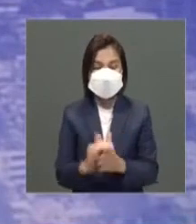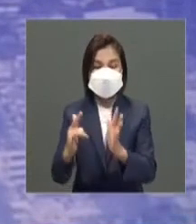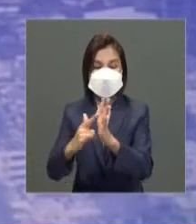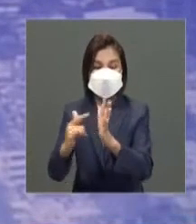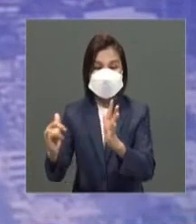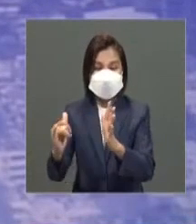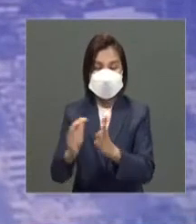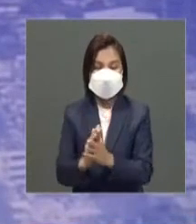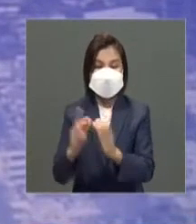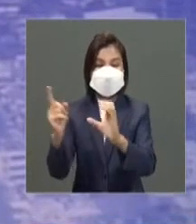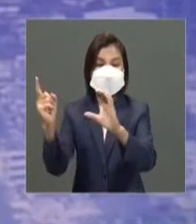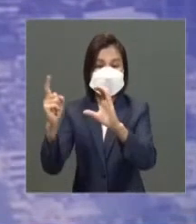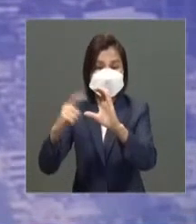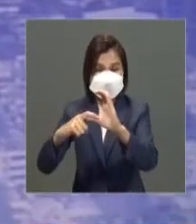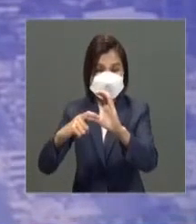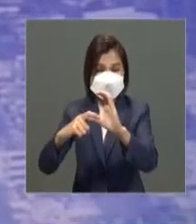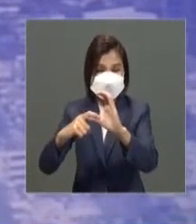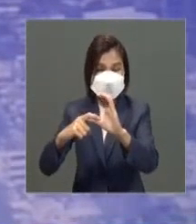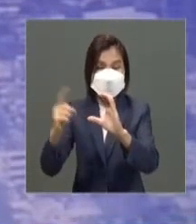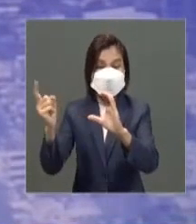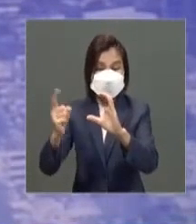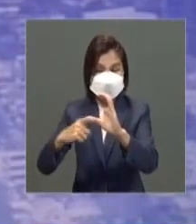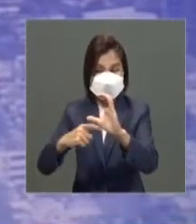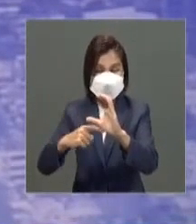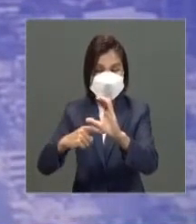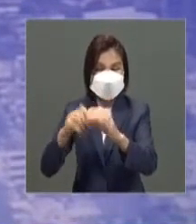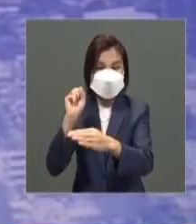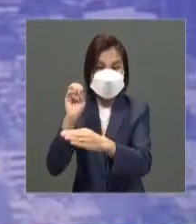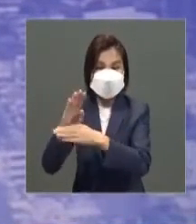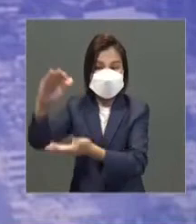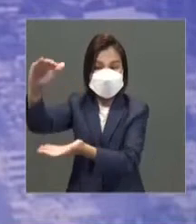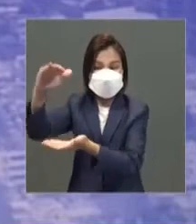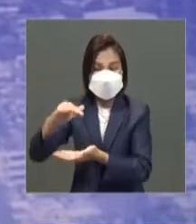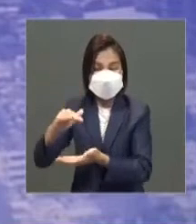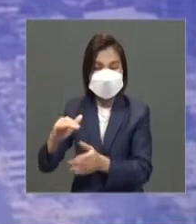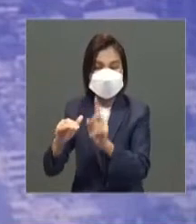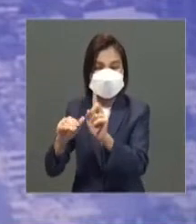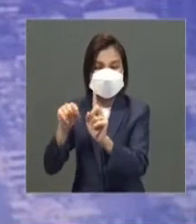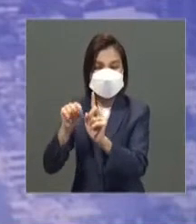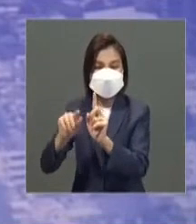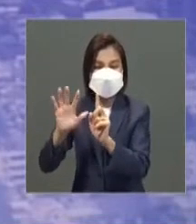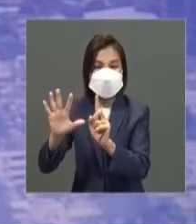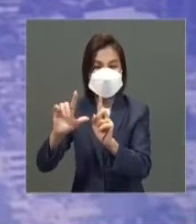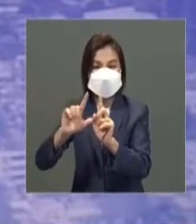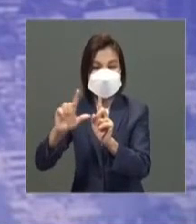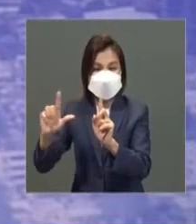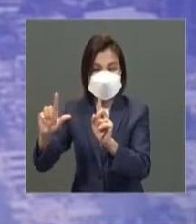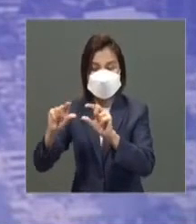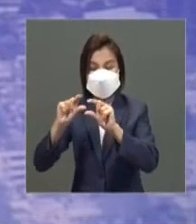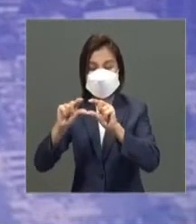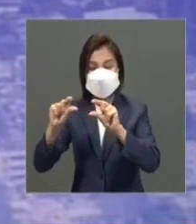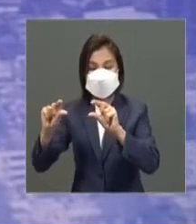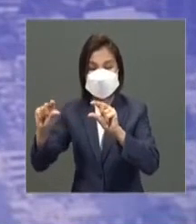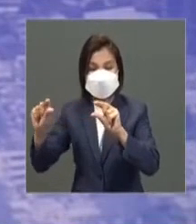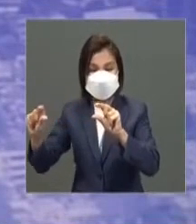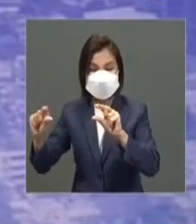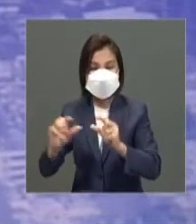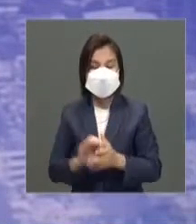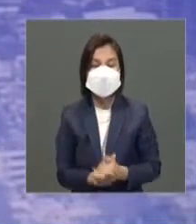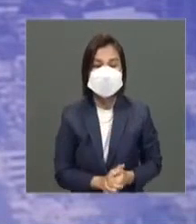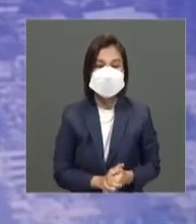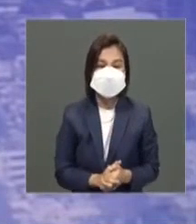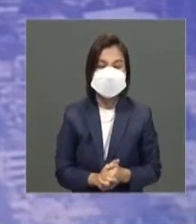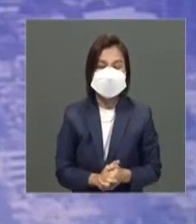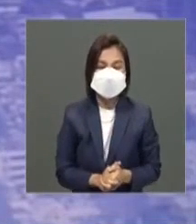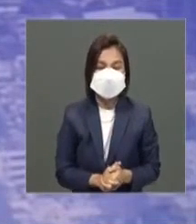คซีนไฟเซอร์ที่เราได้รับบริจาคมานะครับ 1.5 ล้านโดสนะครับครับในเรื่องนี้นะครับ